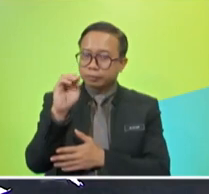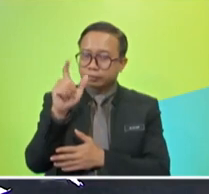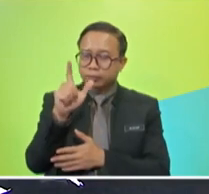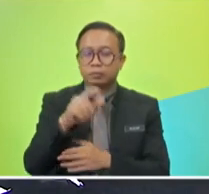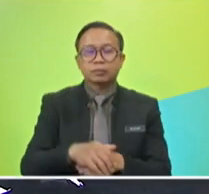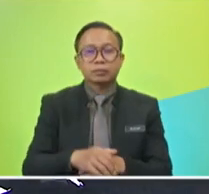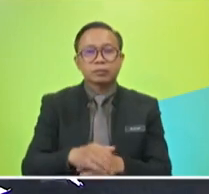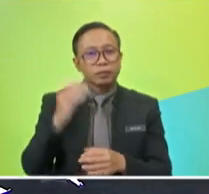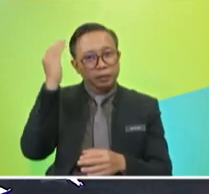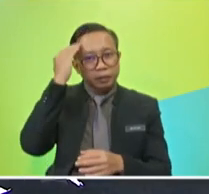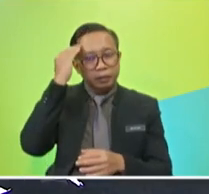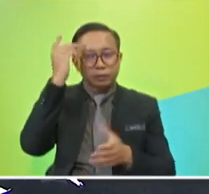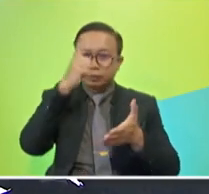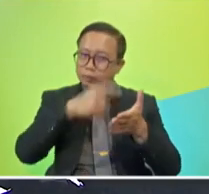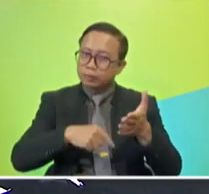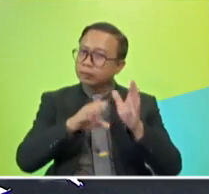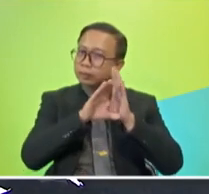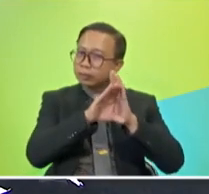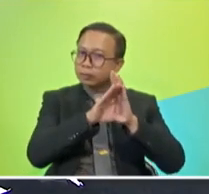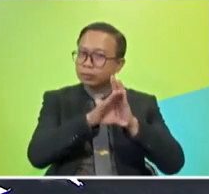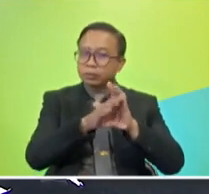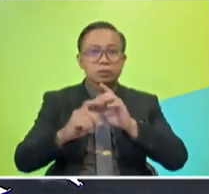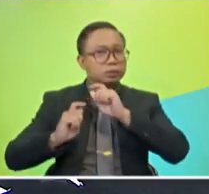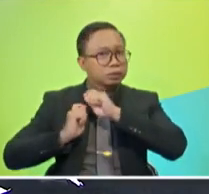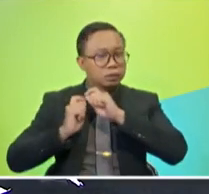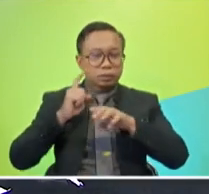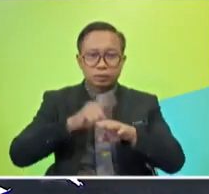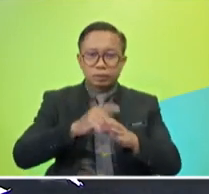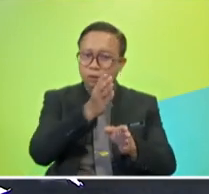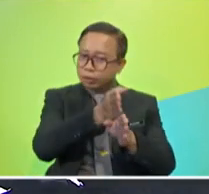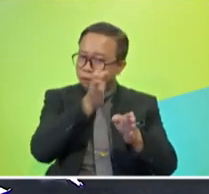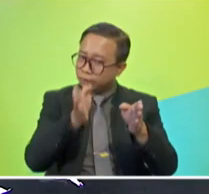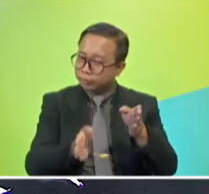Aku mah tahu tak apa contoh bertanggung jawab terhadap